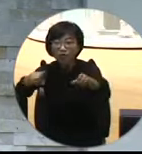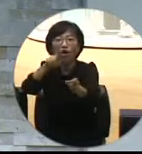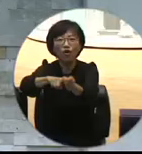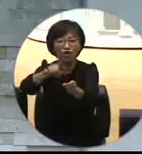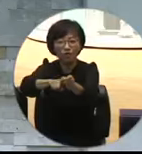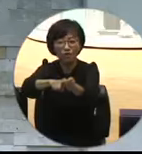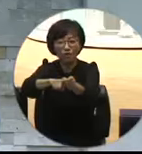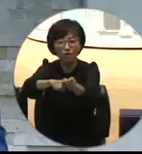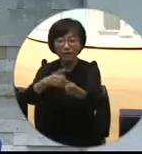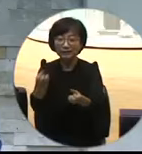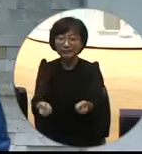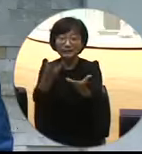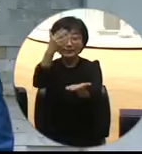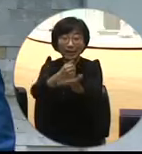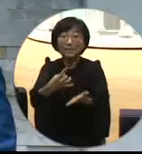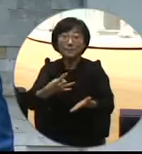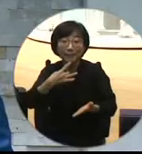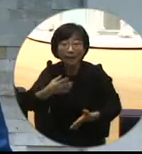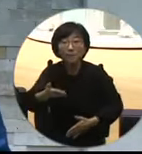그 떡이 좀 있었어요.